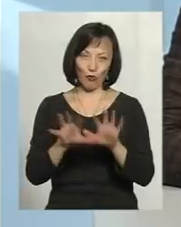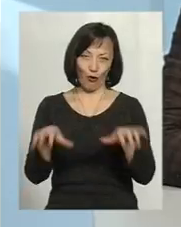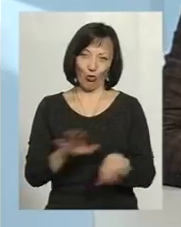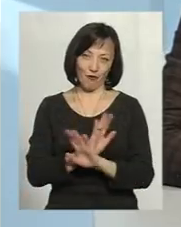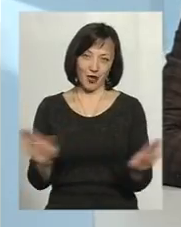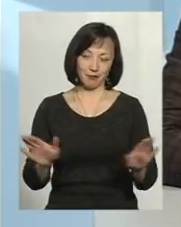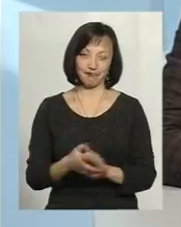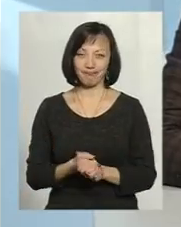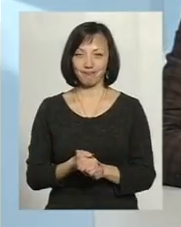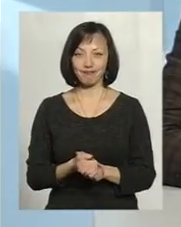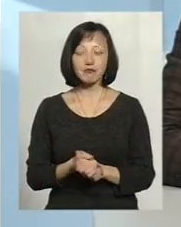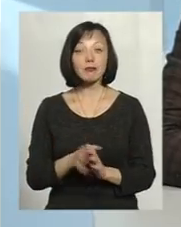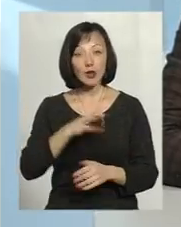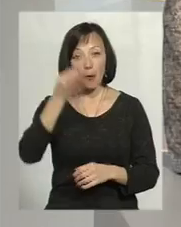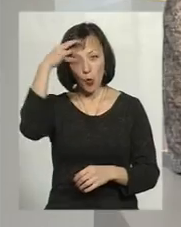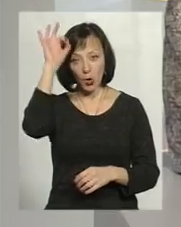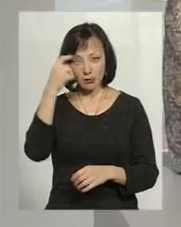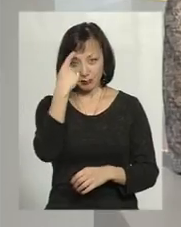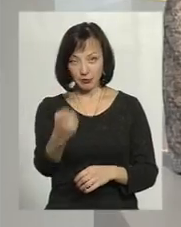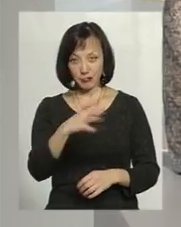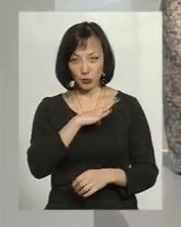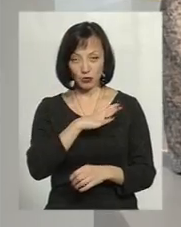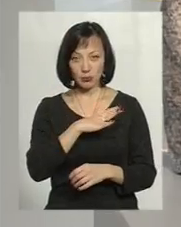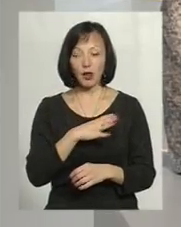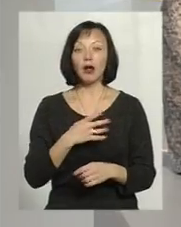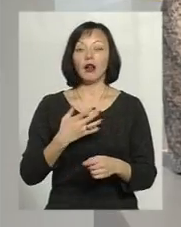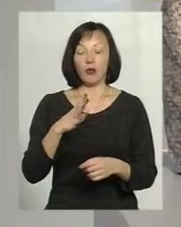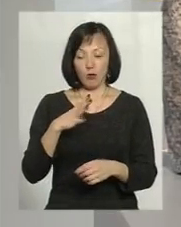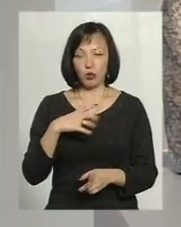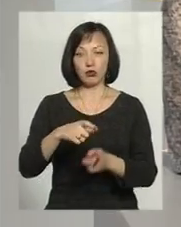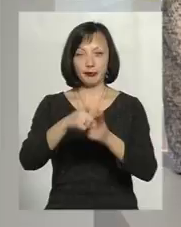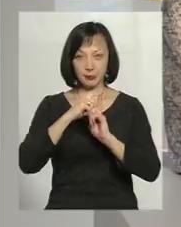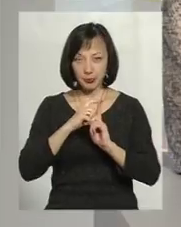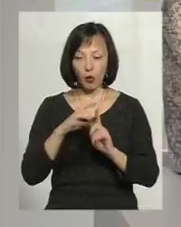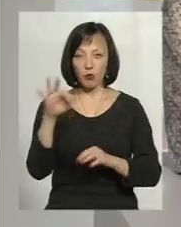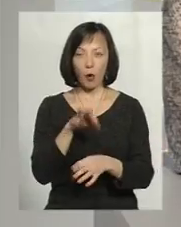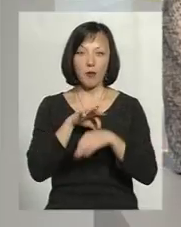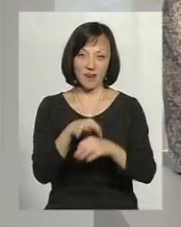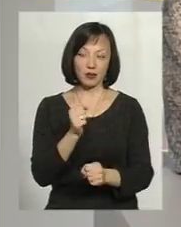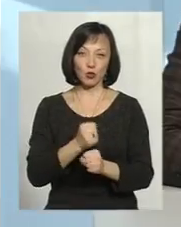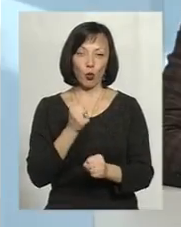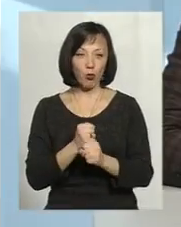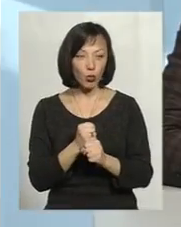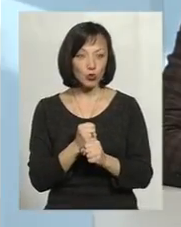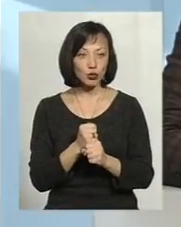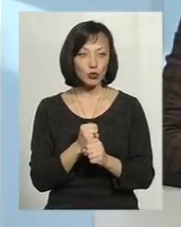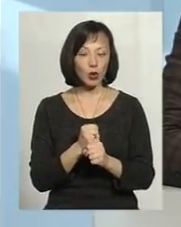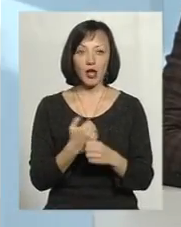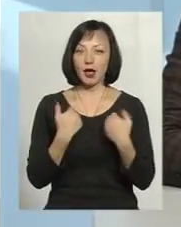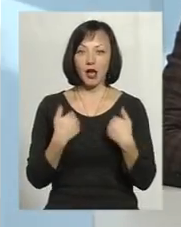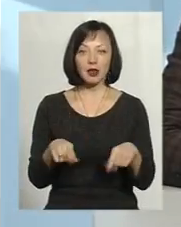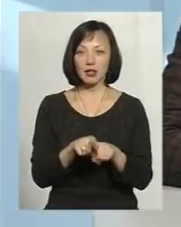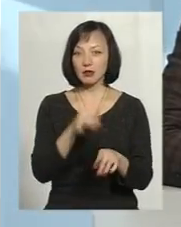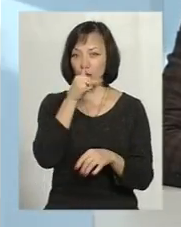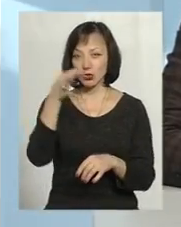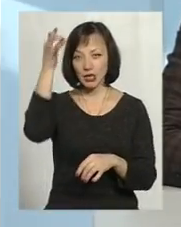голові. Разом з тим, поліція вас поінформувала? Звичайно, була проінформована про проведену роботу. Я теж не можу